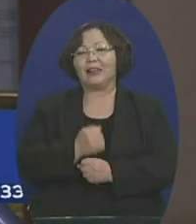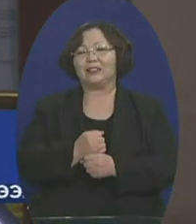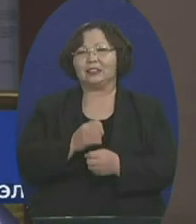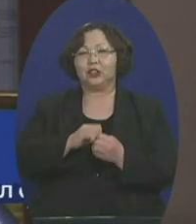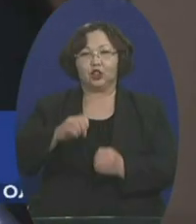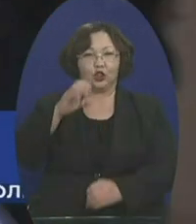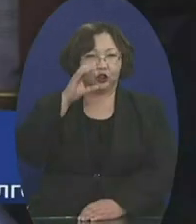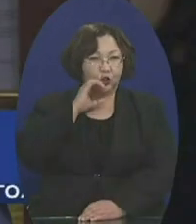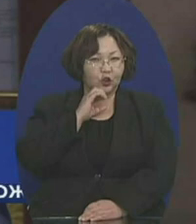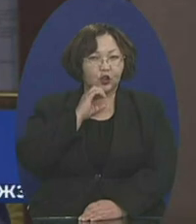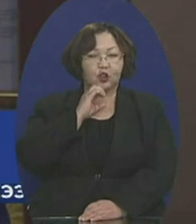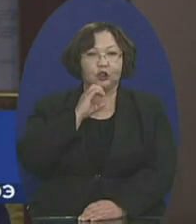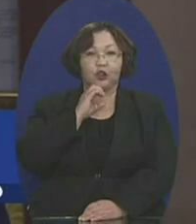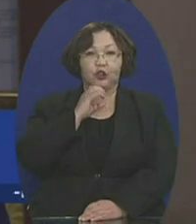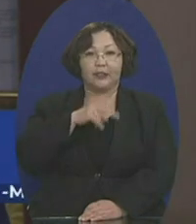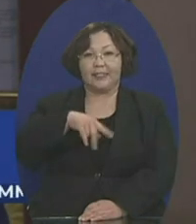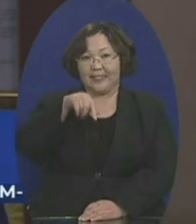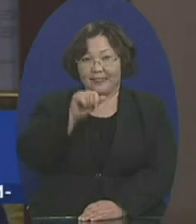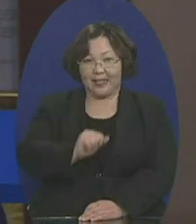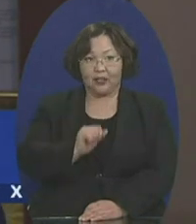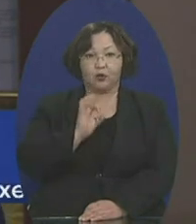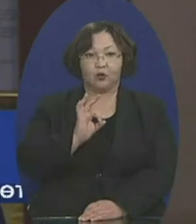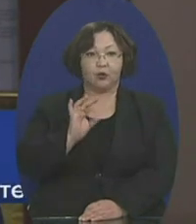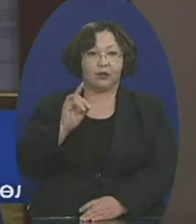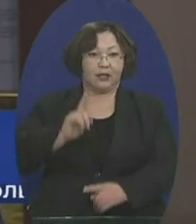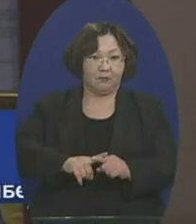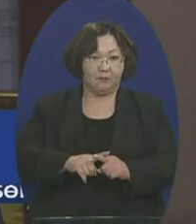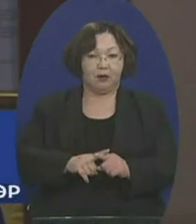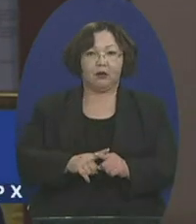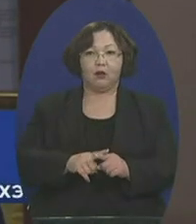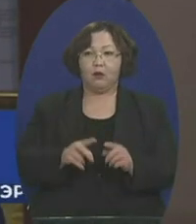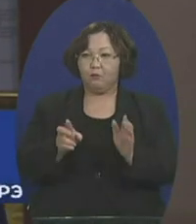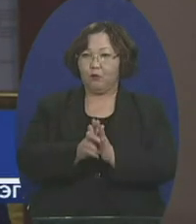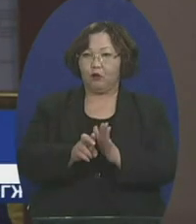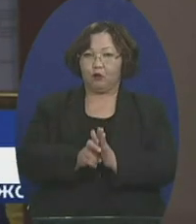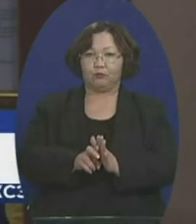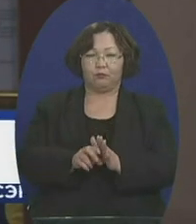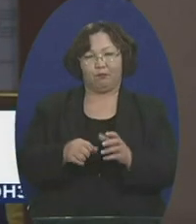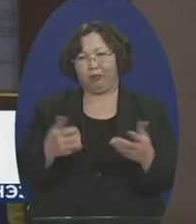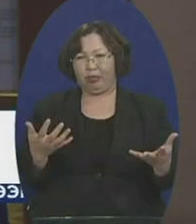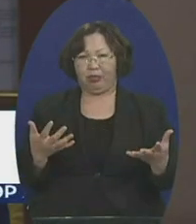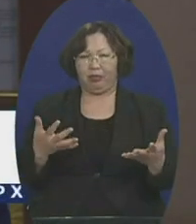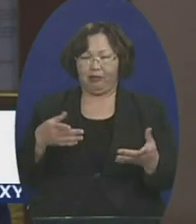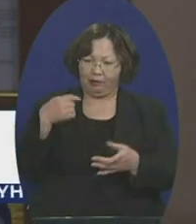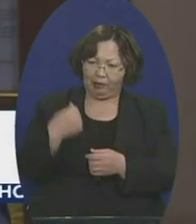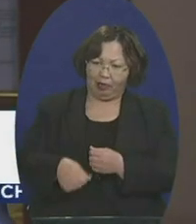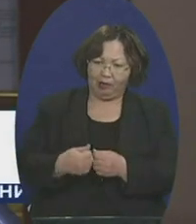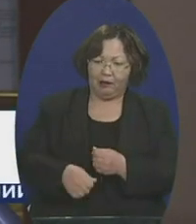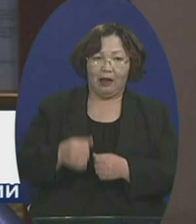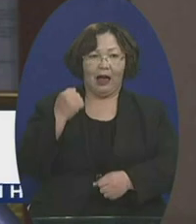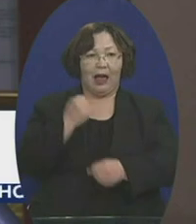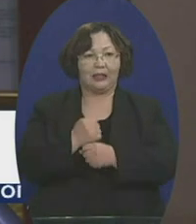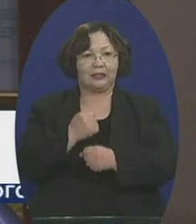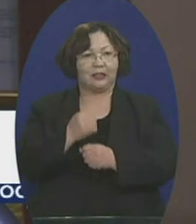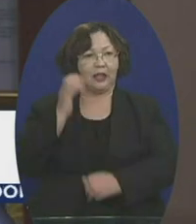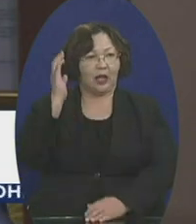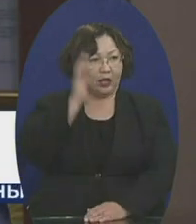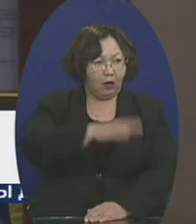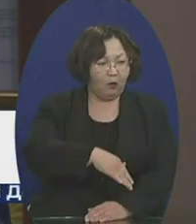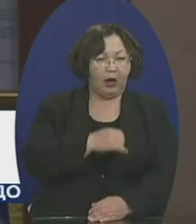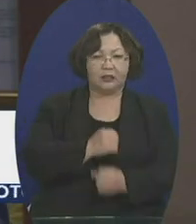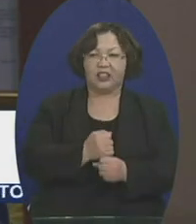нөгөө тэр цалингаас гадна нөгөө нэг алдагдсан боломжийн өртөг буюу одоо ажилдаа ирж очих хугацаа тэн